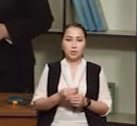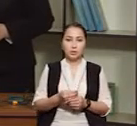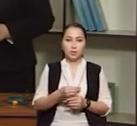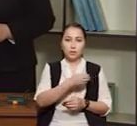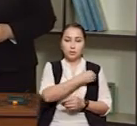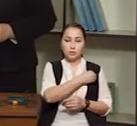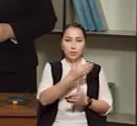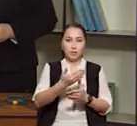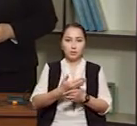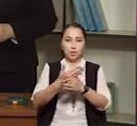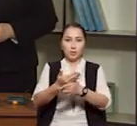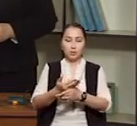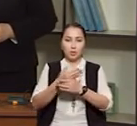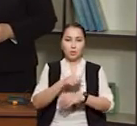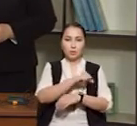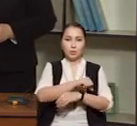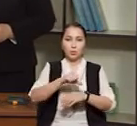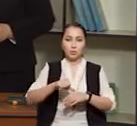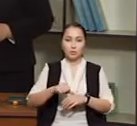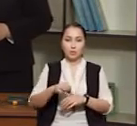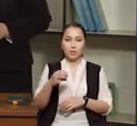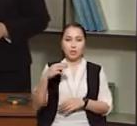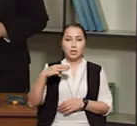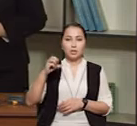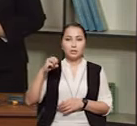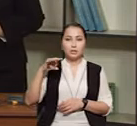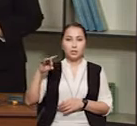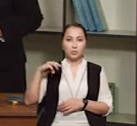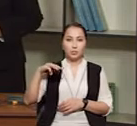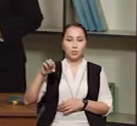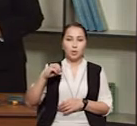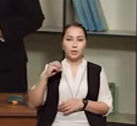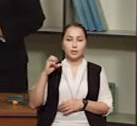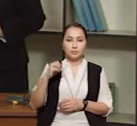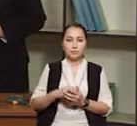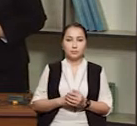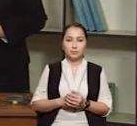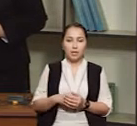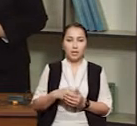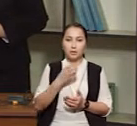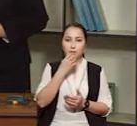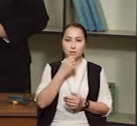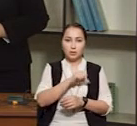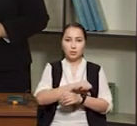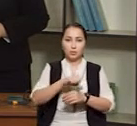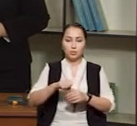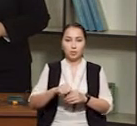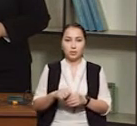Temperatura termometrlar yordamida o'lchanadi. Termo issiqlik, metr esa o'lchamoq degan ma'noni